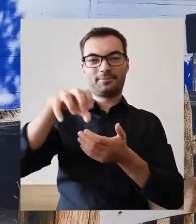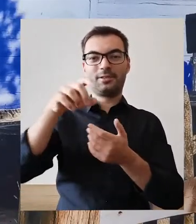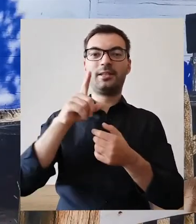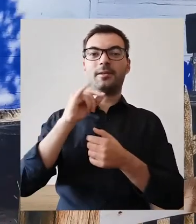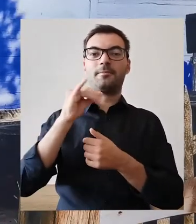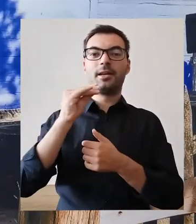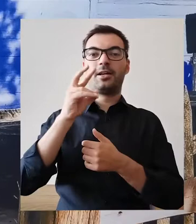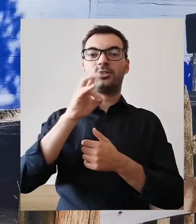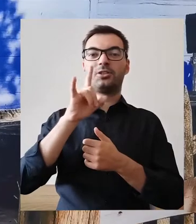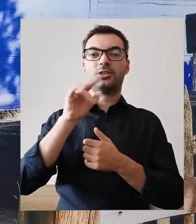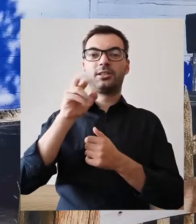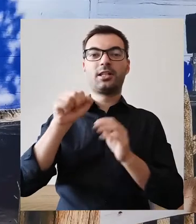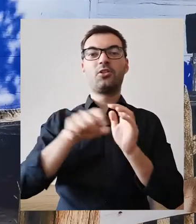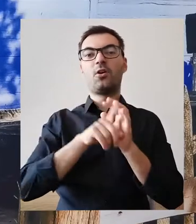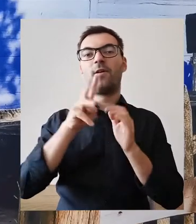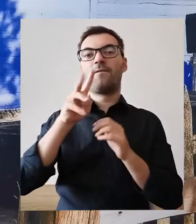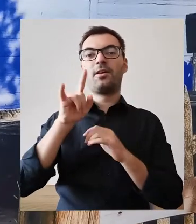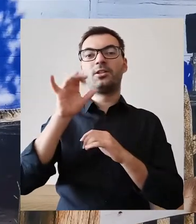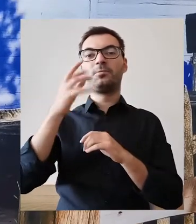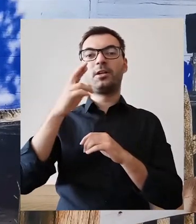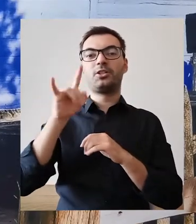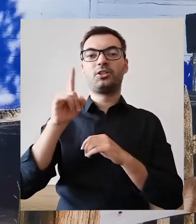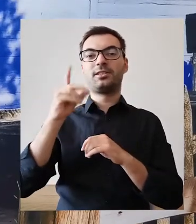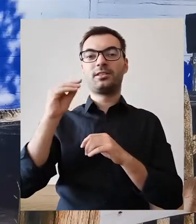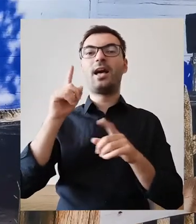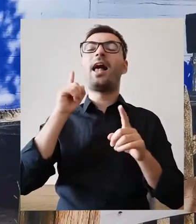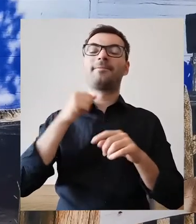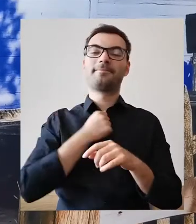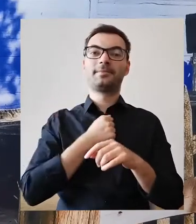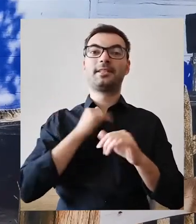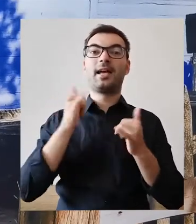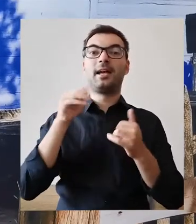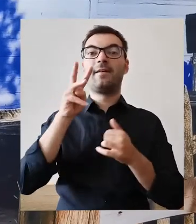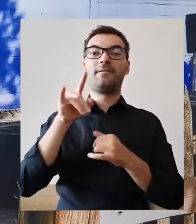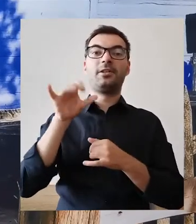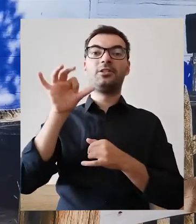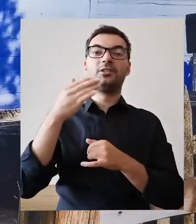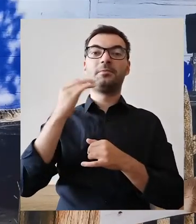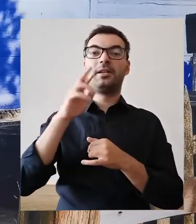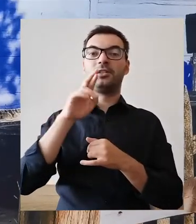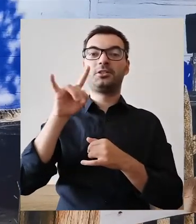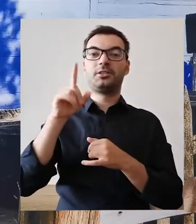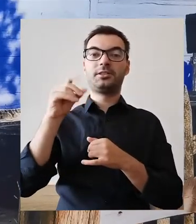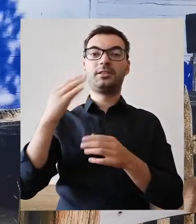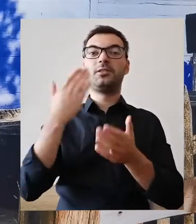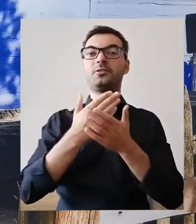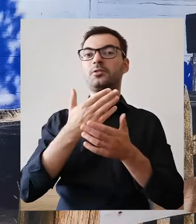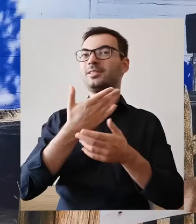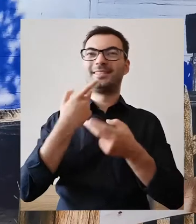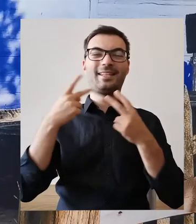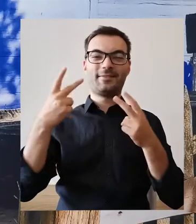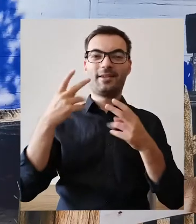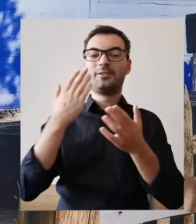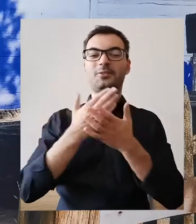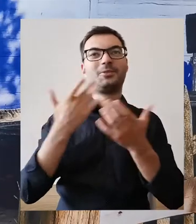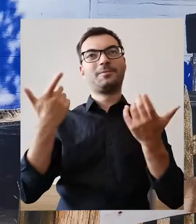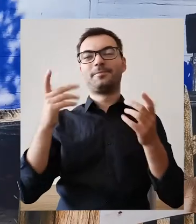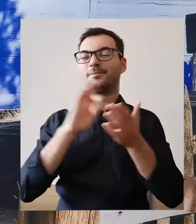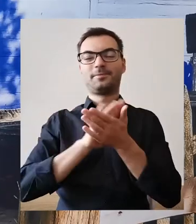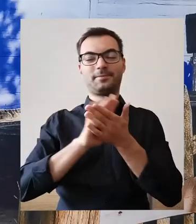zysk budowy śmierc ale niestety kiedy byś miejsce straciły swoje znaczenie kiedy